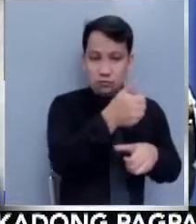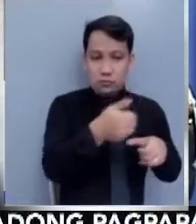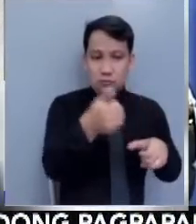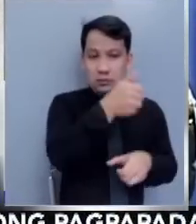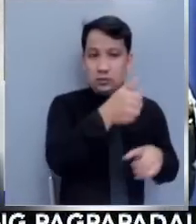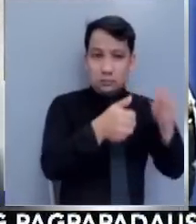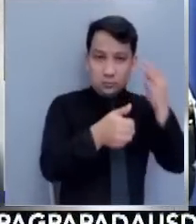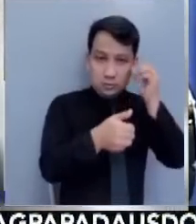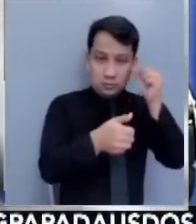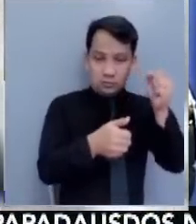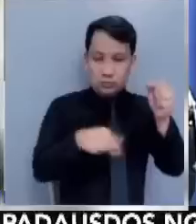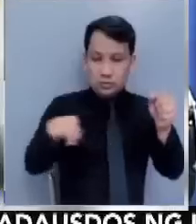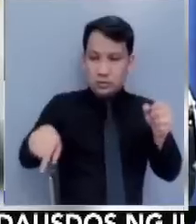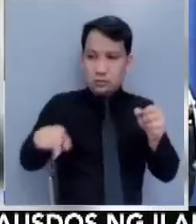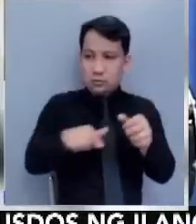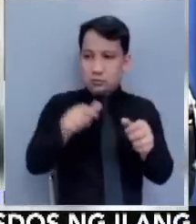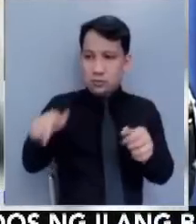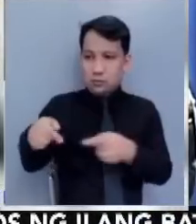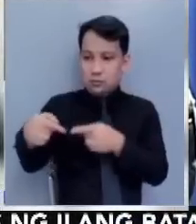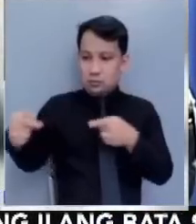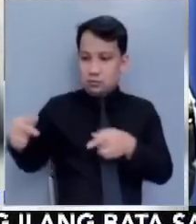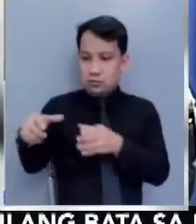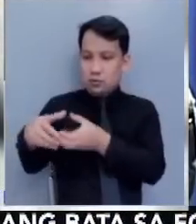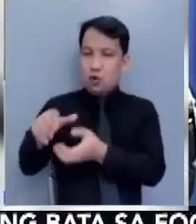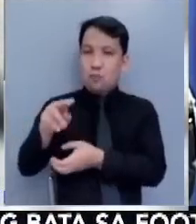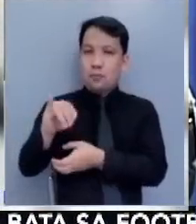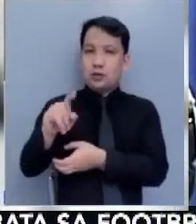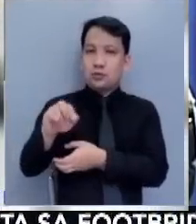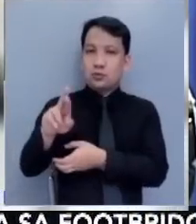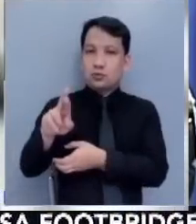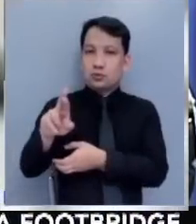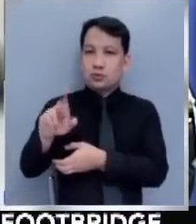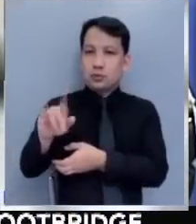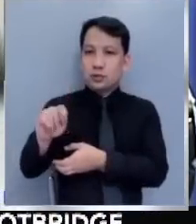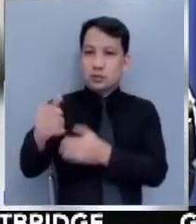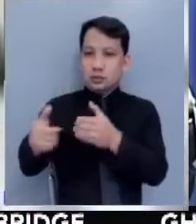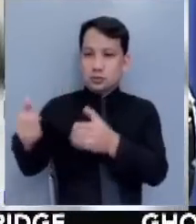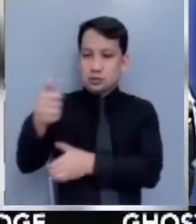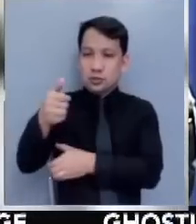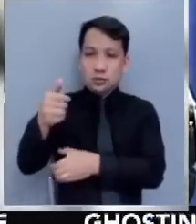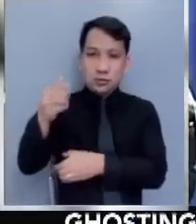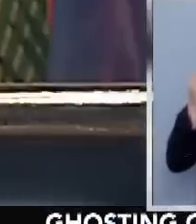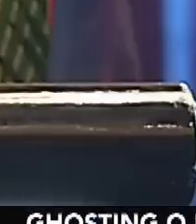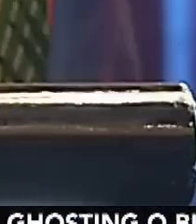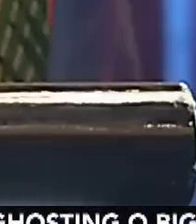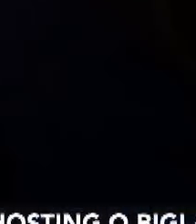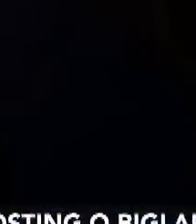Northern Summer 1st District Representative Paul Daza bilang Senior Deputy Minority Leader.